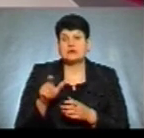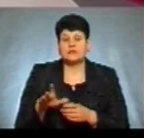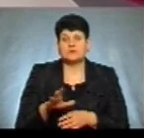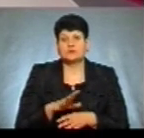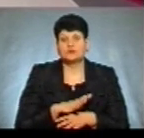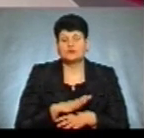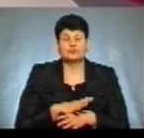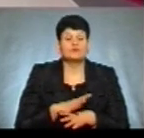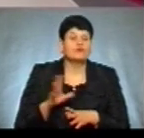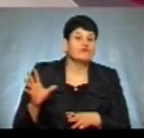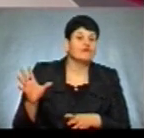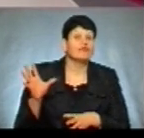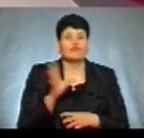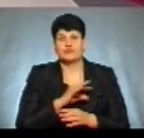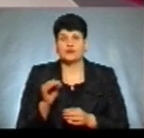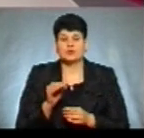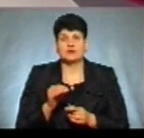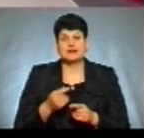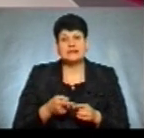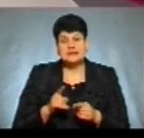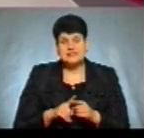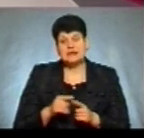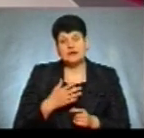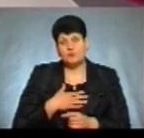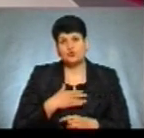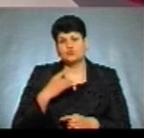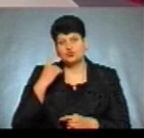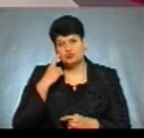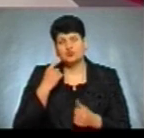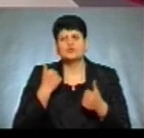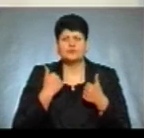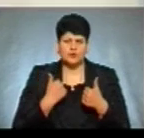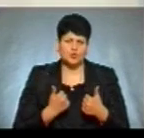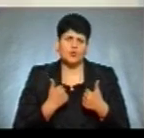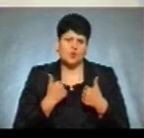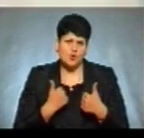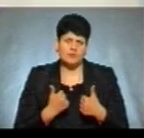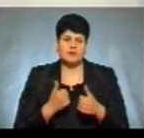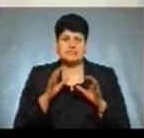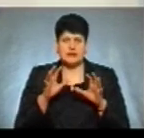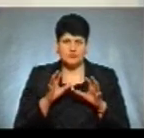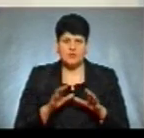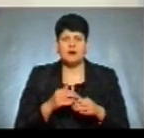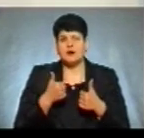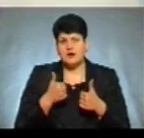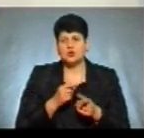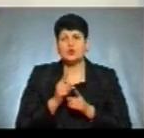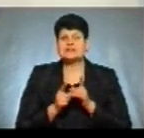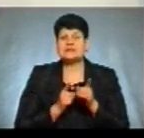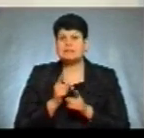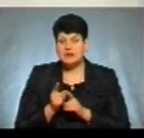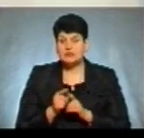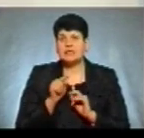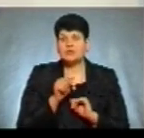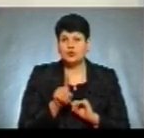де можна було. Це дуже, на мою думку, добре законодавство, гарно змінено для того, щоб